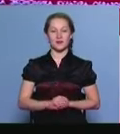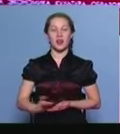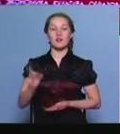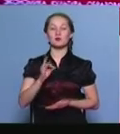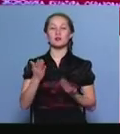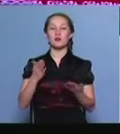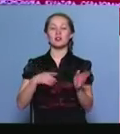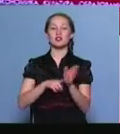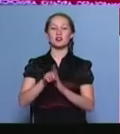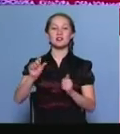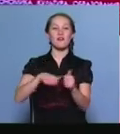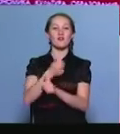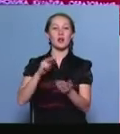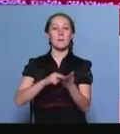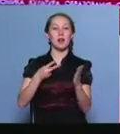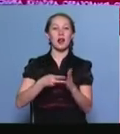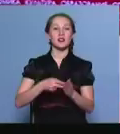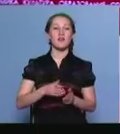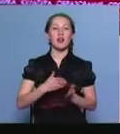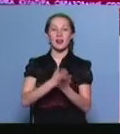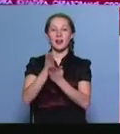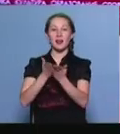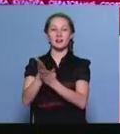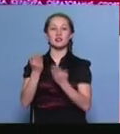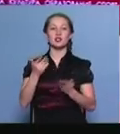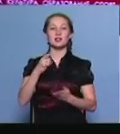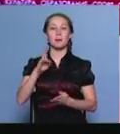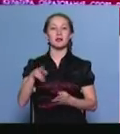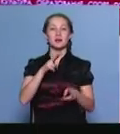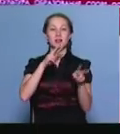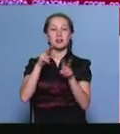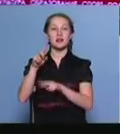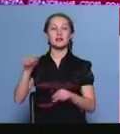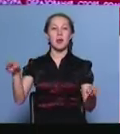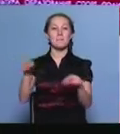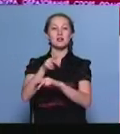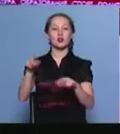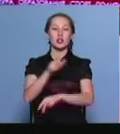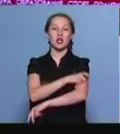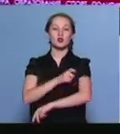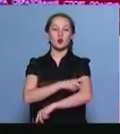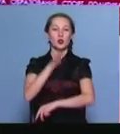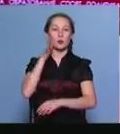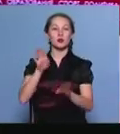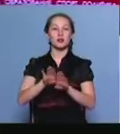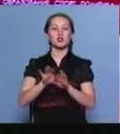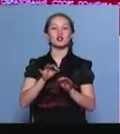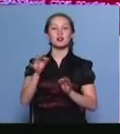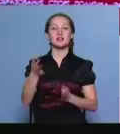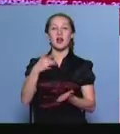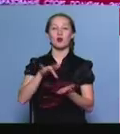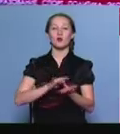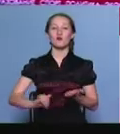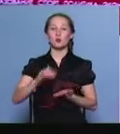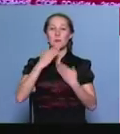начались внеплановые рейды. Инспекторы ГИБДД усиливают контроль за пешеходами. Дежурить будут и на загородных трассах. В Удмуртии за последнее